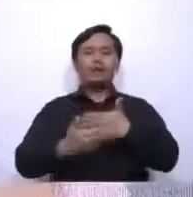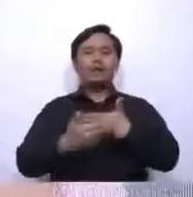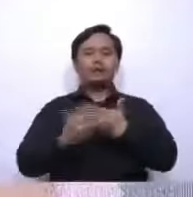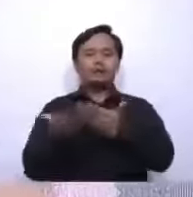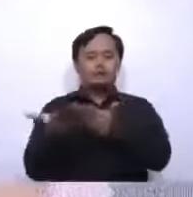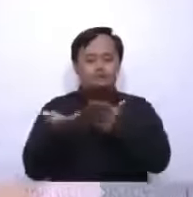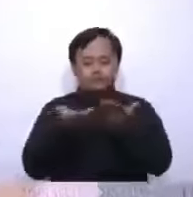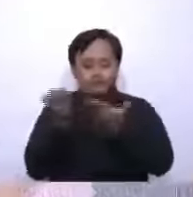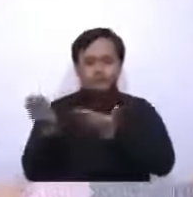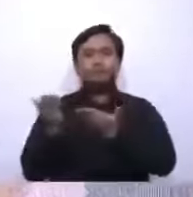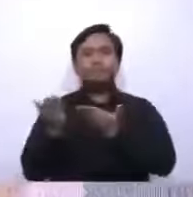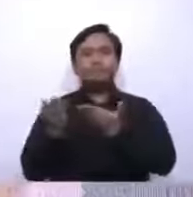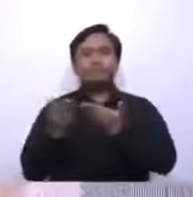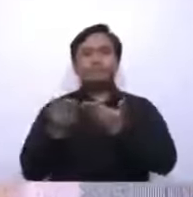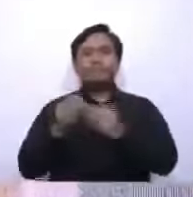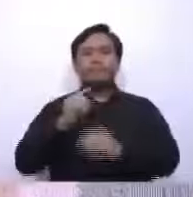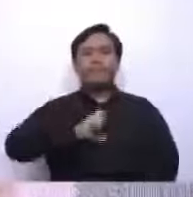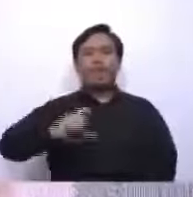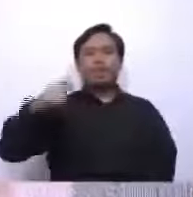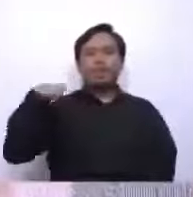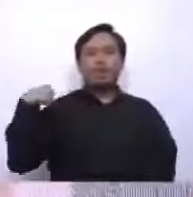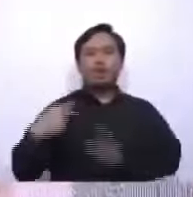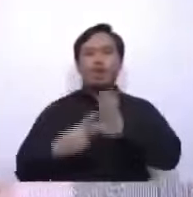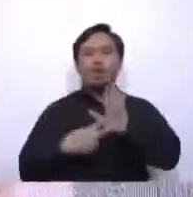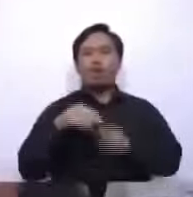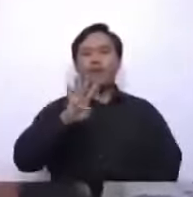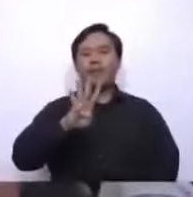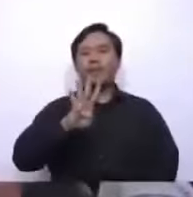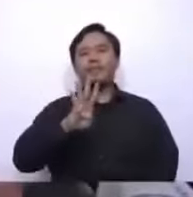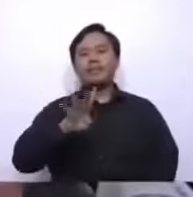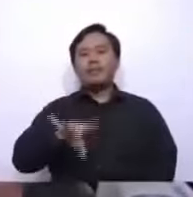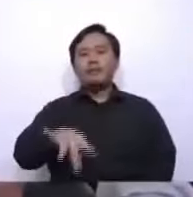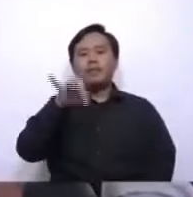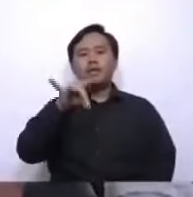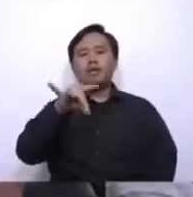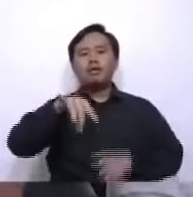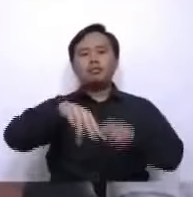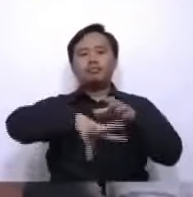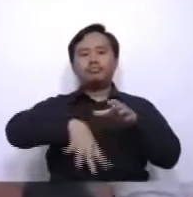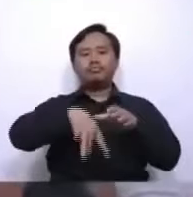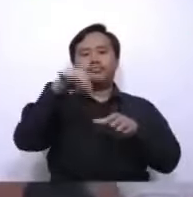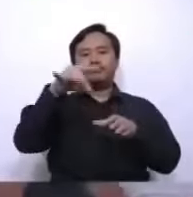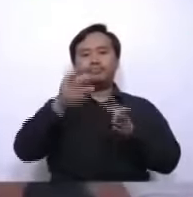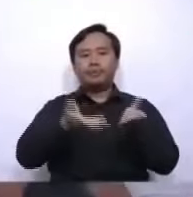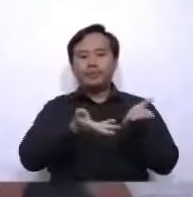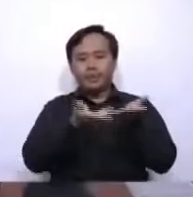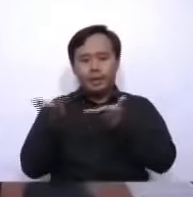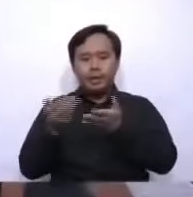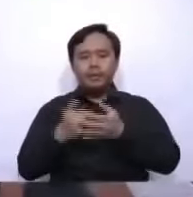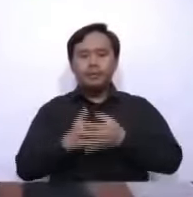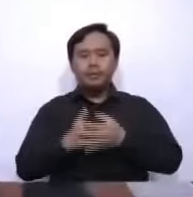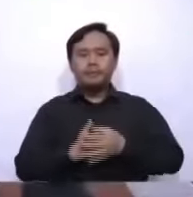kami persilakan calon gubernur nomor urut 4 untuk mengambil kode subtema dari wadah kaca. Silakan Bapak.